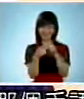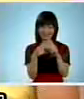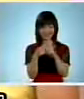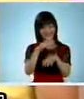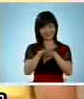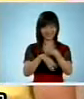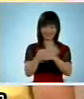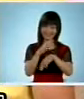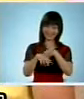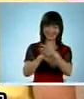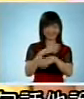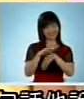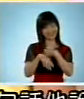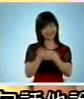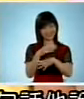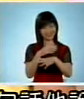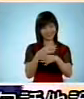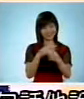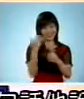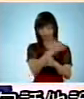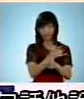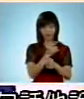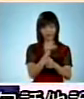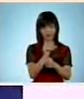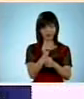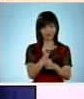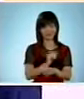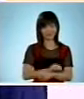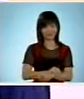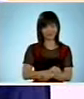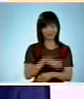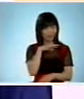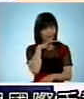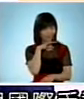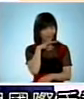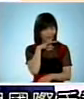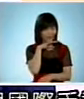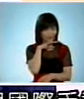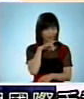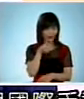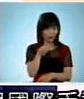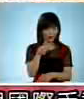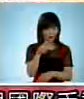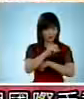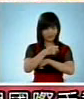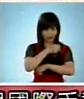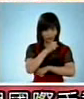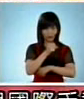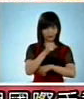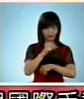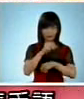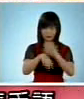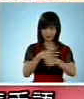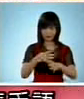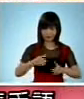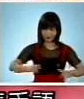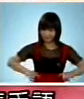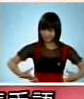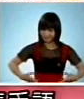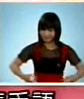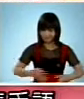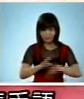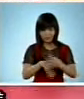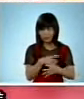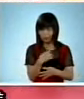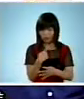手语，就蕊的，然后他突然间出现一句话，他说，哎，等一下，这个有那个台湾手语跟国际手语，你要我比什